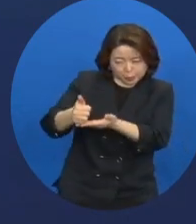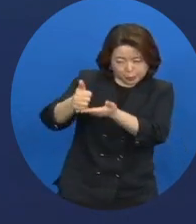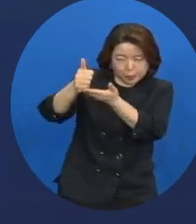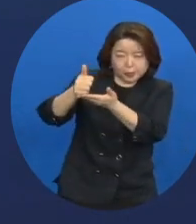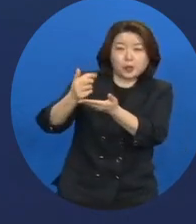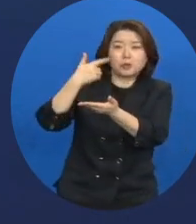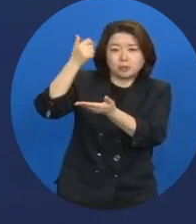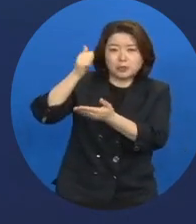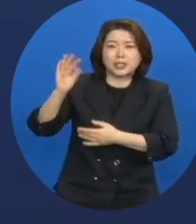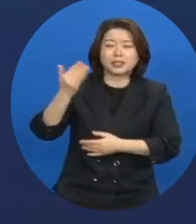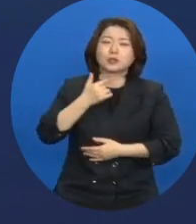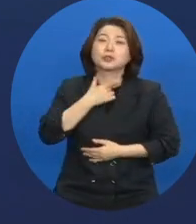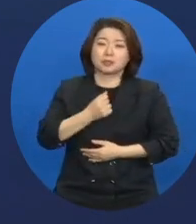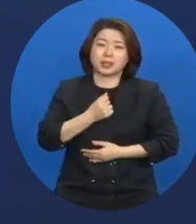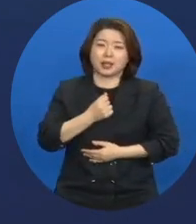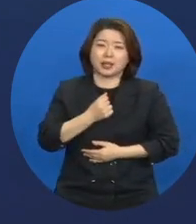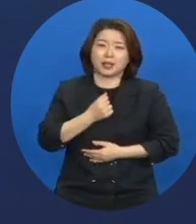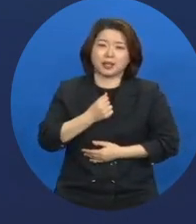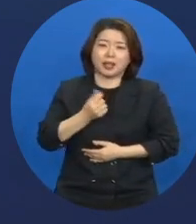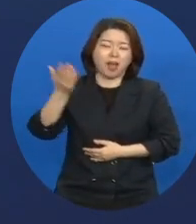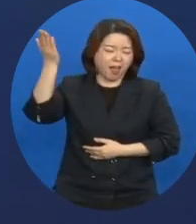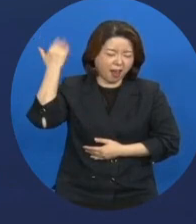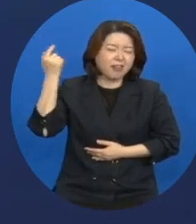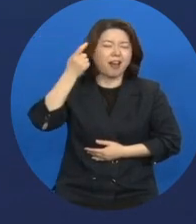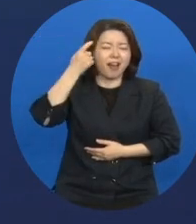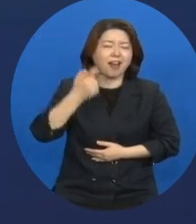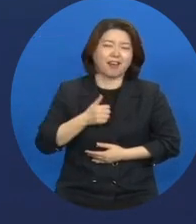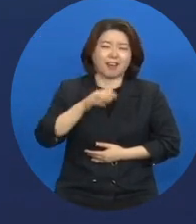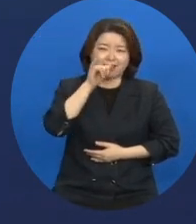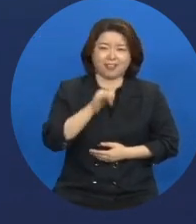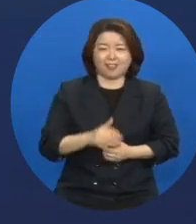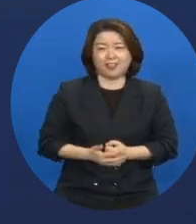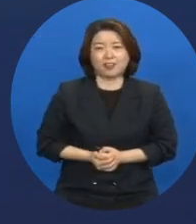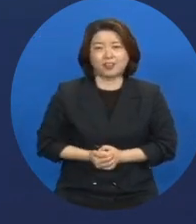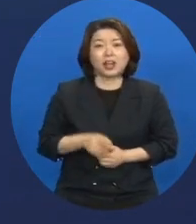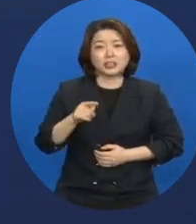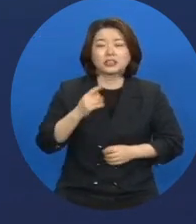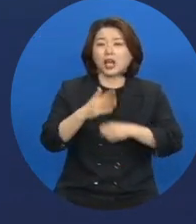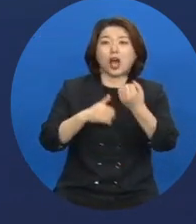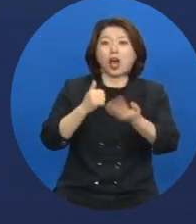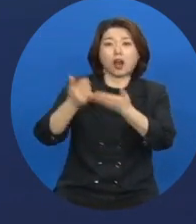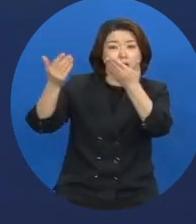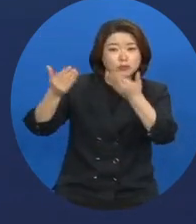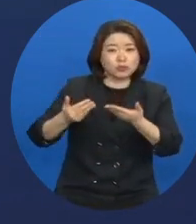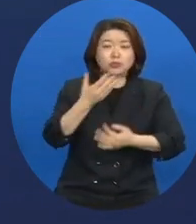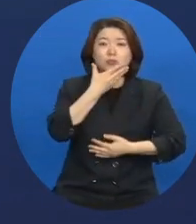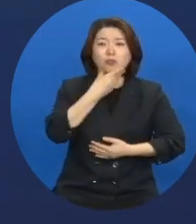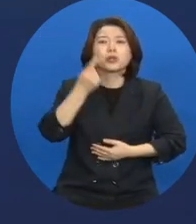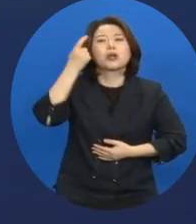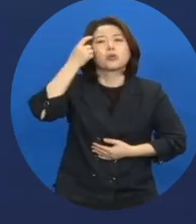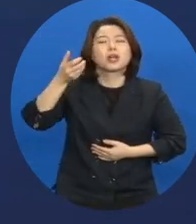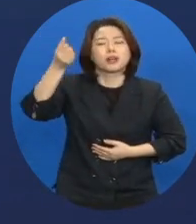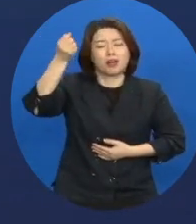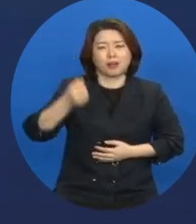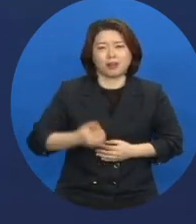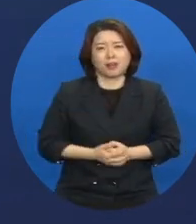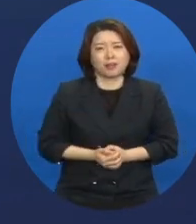존경받는 목사가 돼야 되겠다 그렇게 생각했습니다. 그게 하나님께서 주시는 복이라고 여겼습니다.